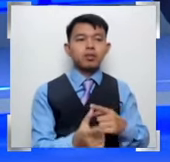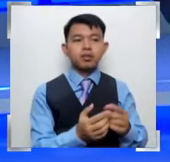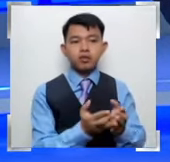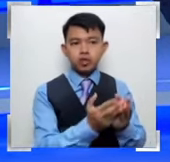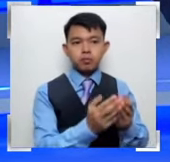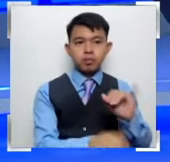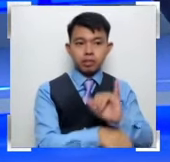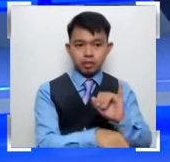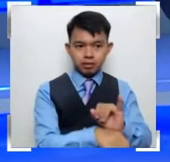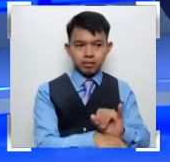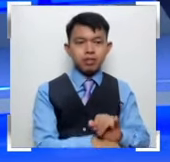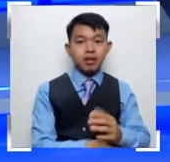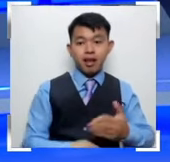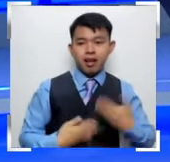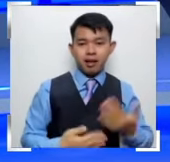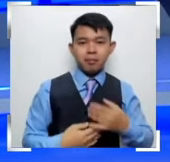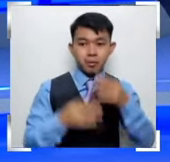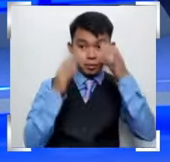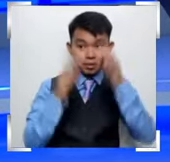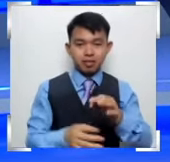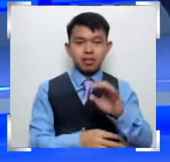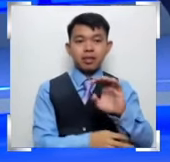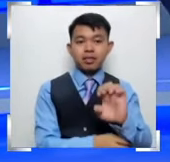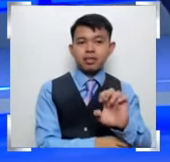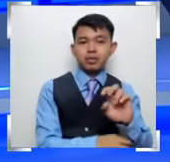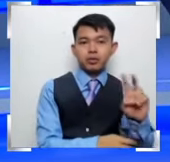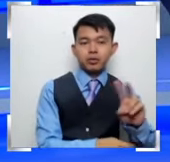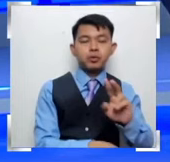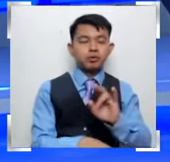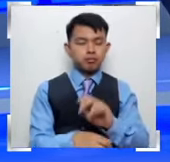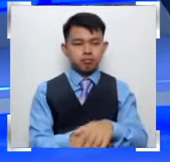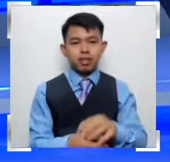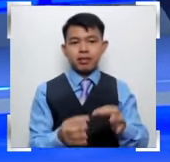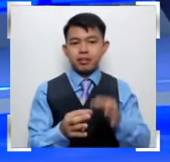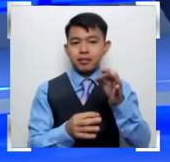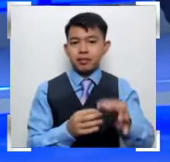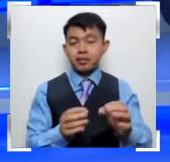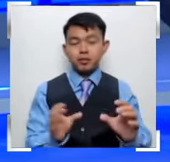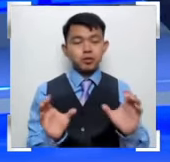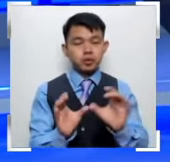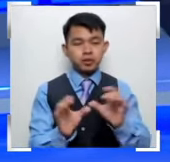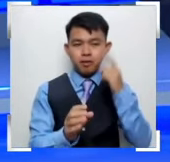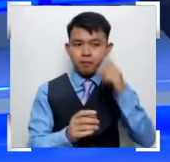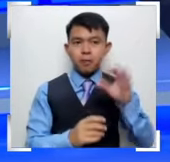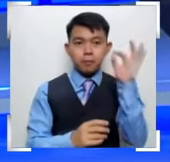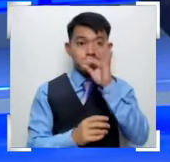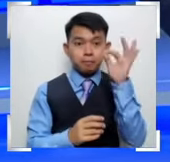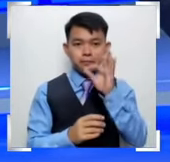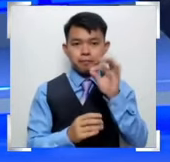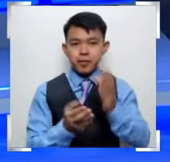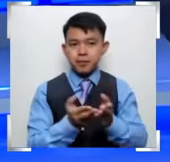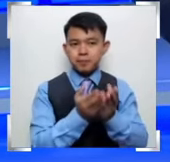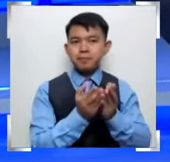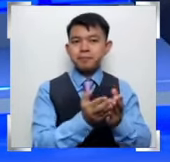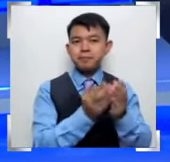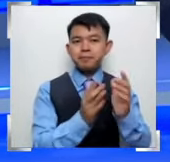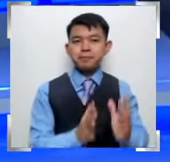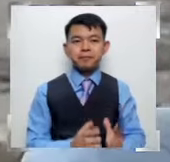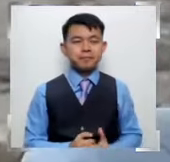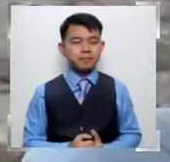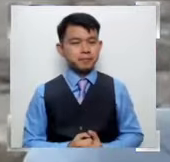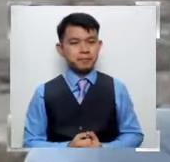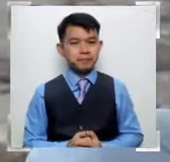European Commission na i-extend ang certification para sa mga Pinoy seafarer. Saksi, si Rafi Tima.